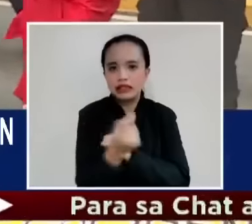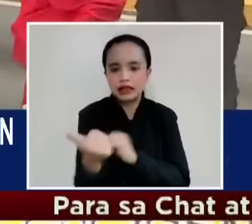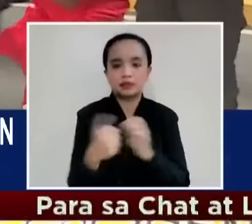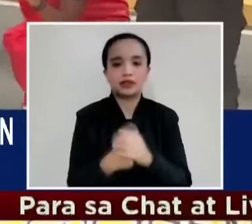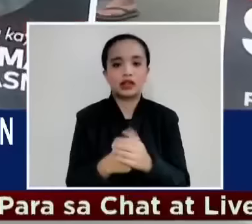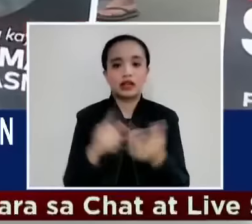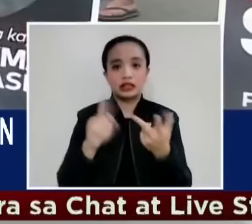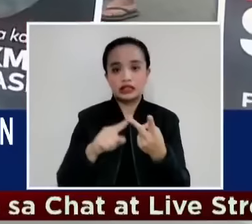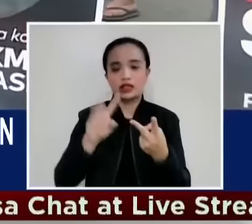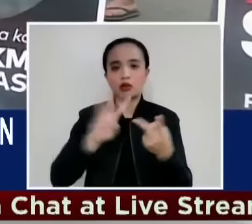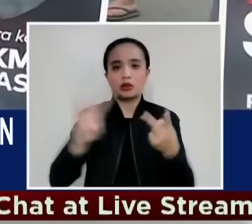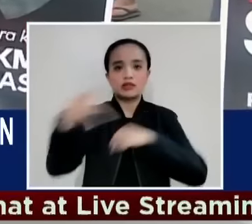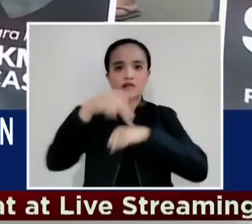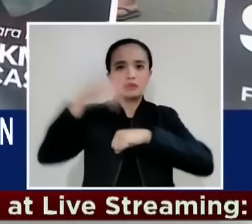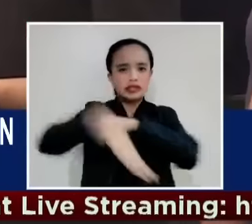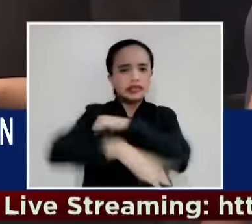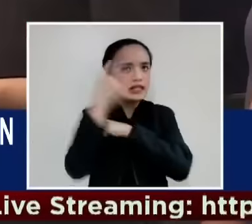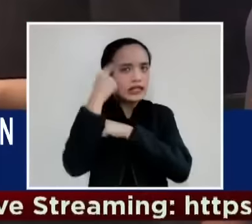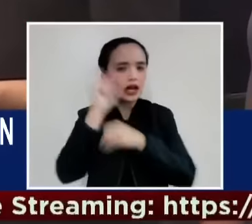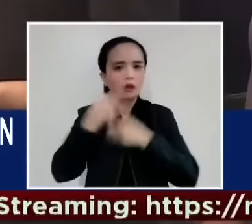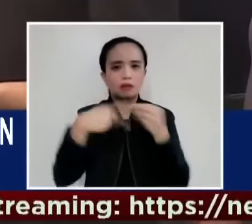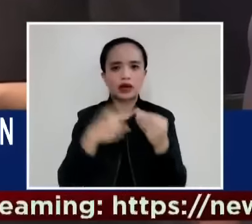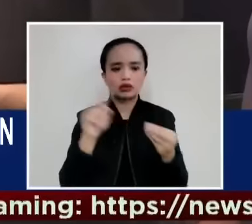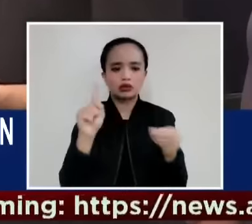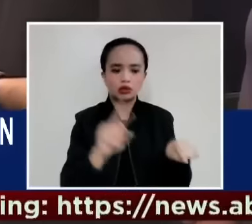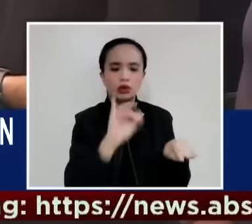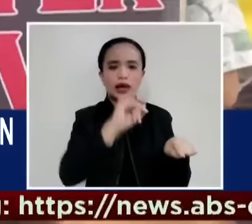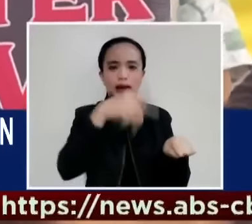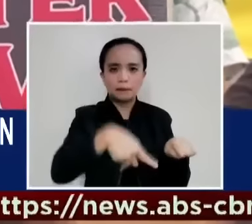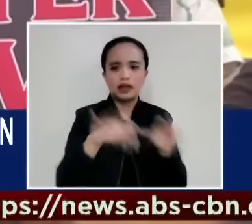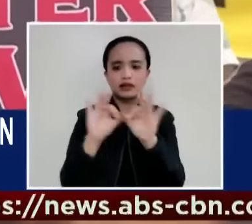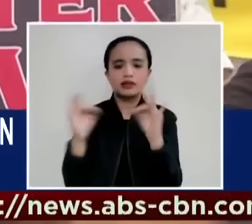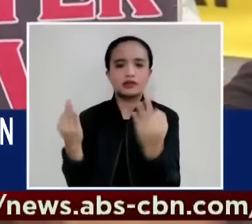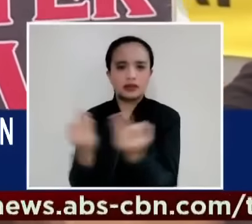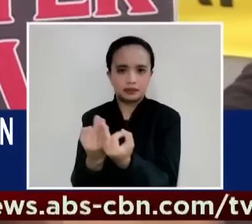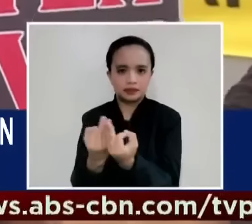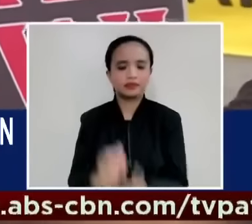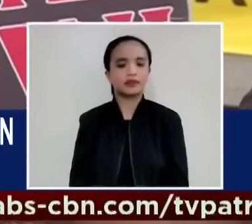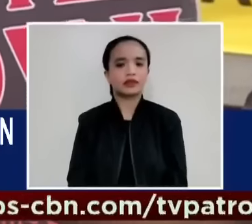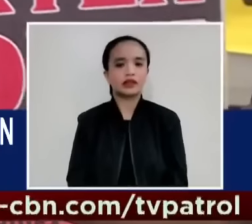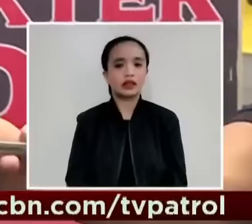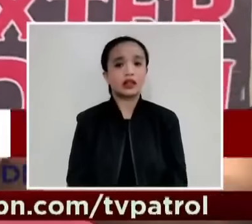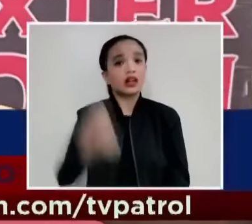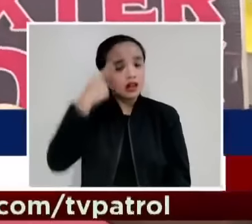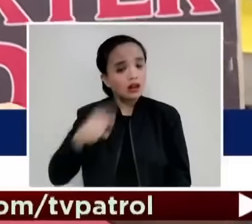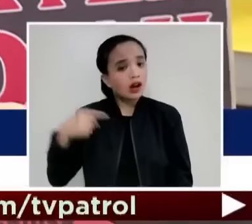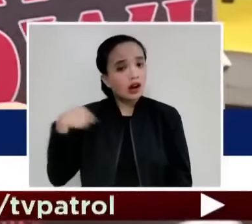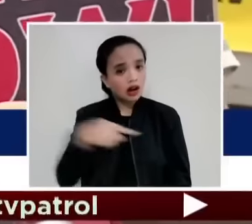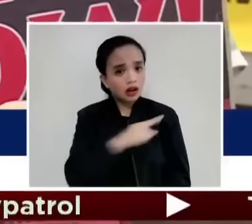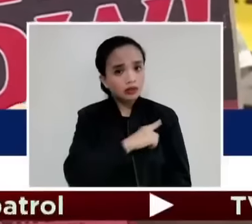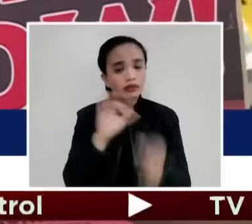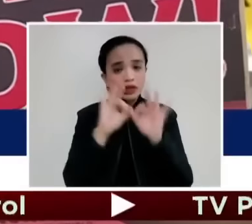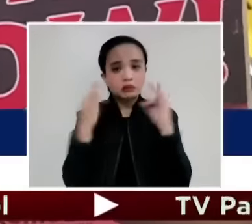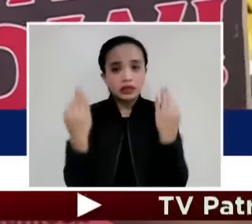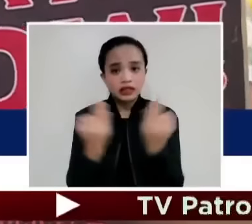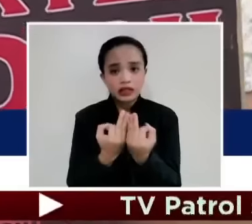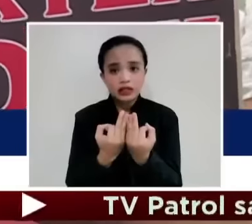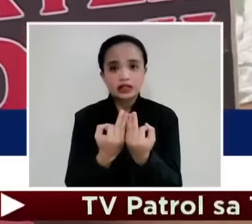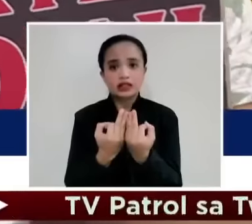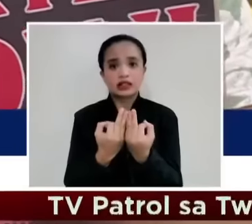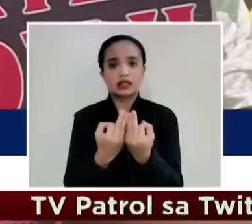ng mga katutubo at mga pamilya ng mga desaparecido. Para sa aming pamilya ng nawawalang si Dexter